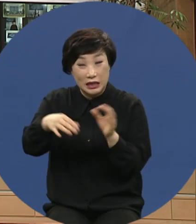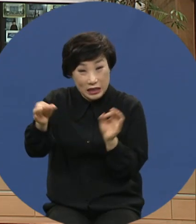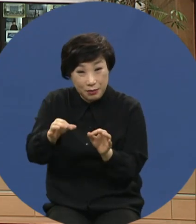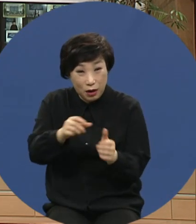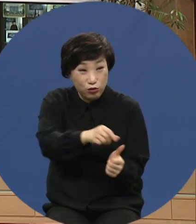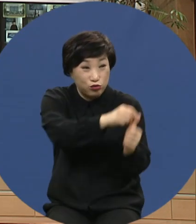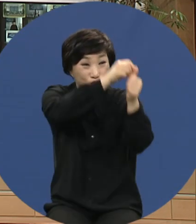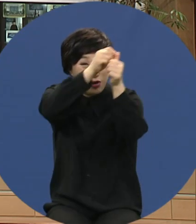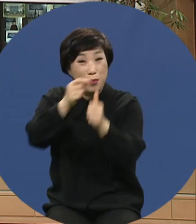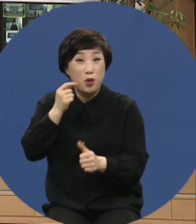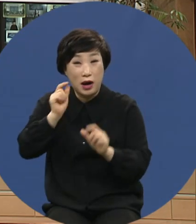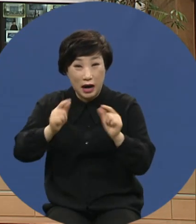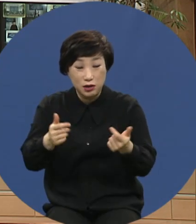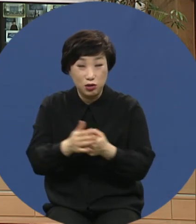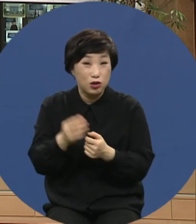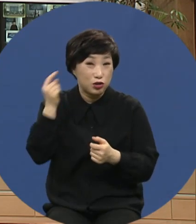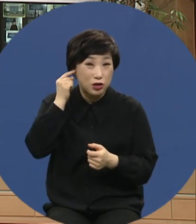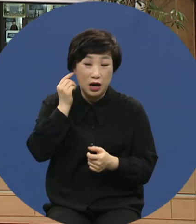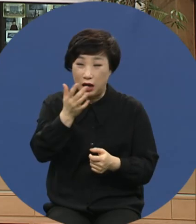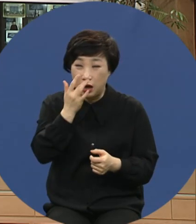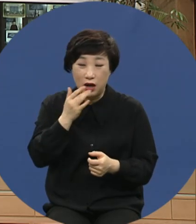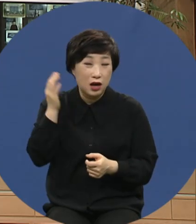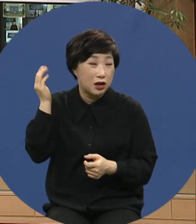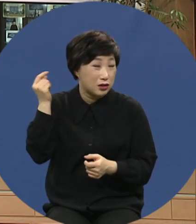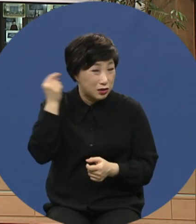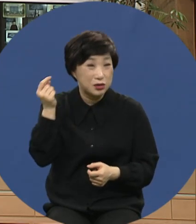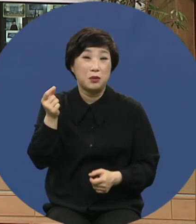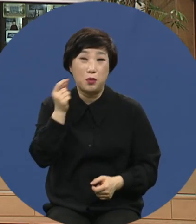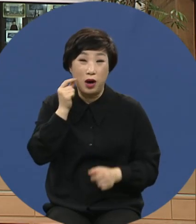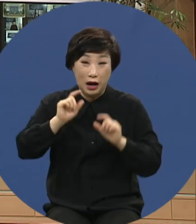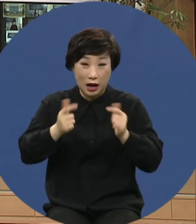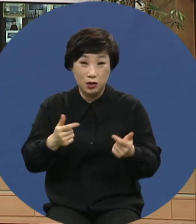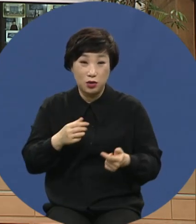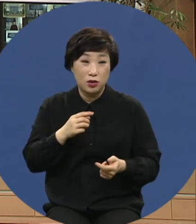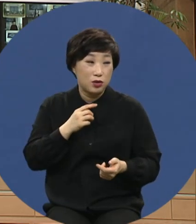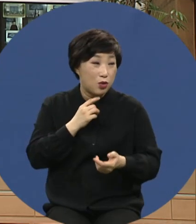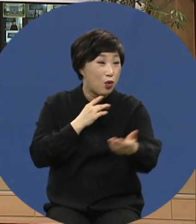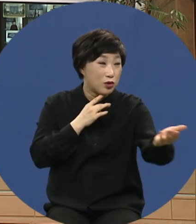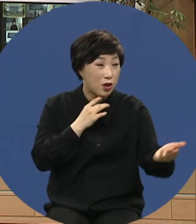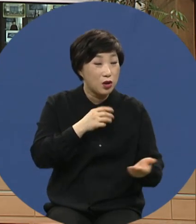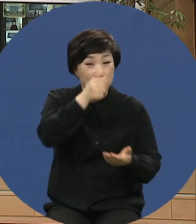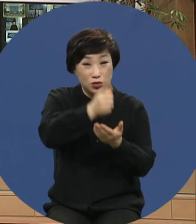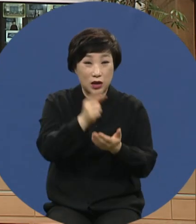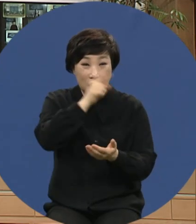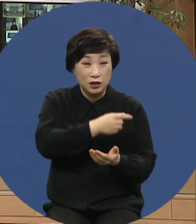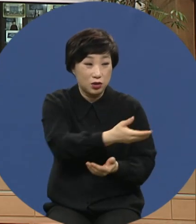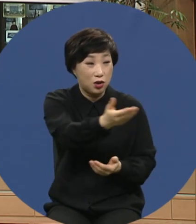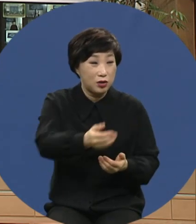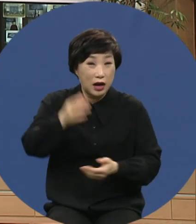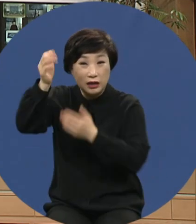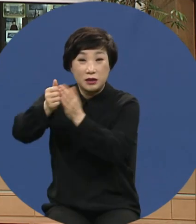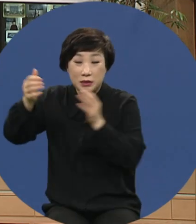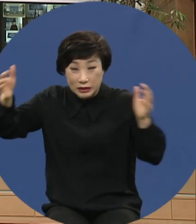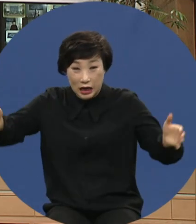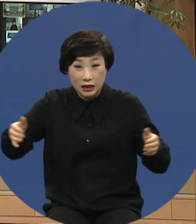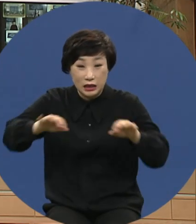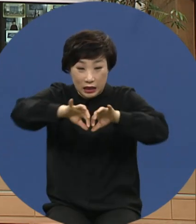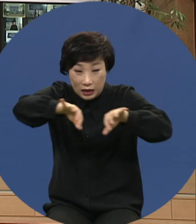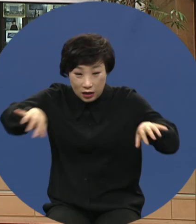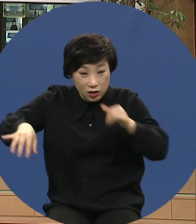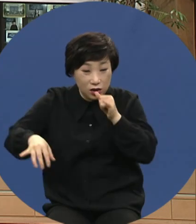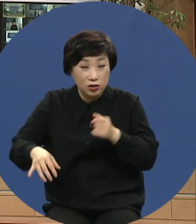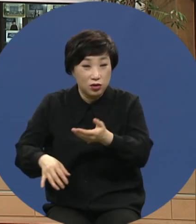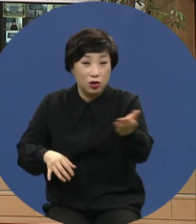못하심도 아니요 귀가 둔하여 듣지 못하심도 아니라 오직 너희 죄악이 너희와 너희 하나님 사이를